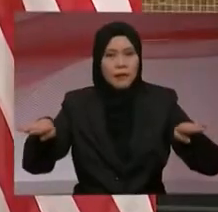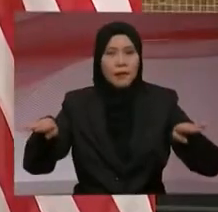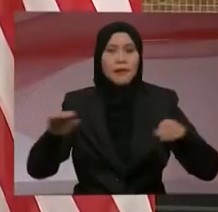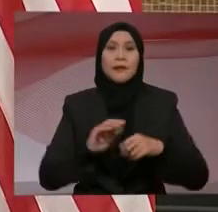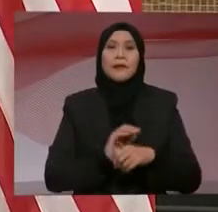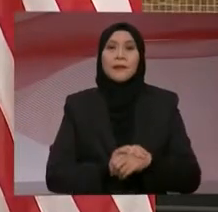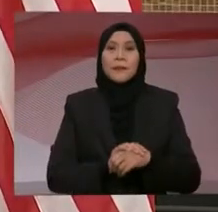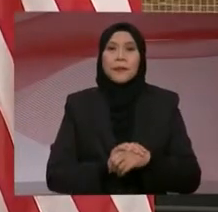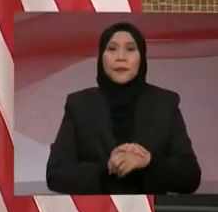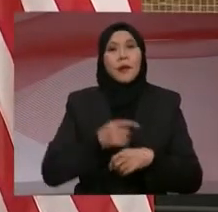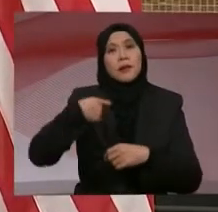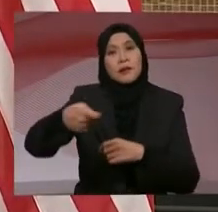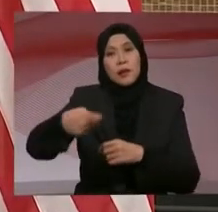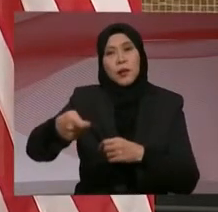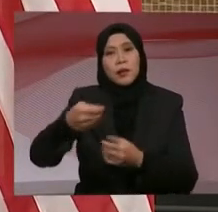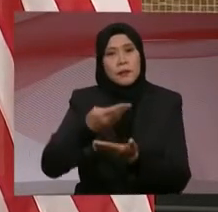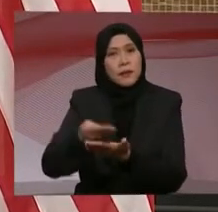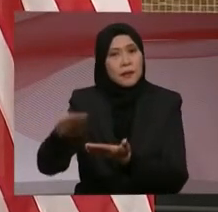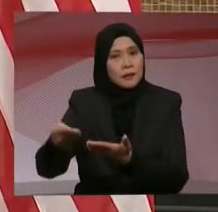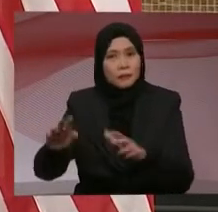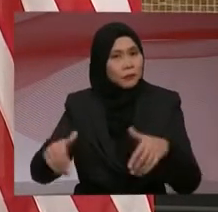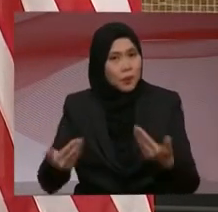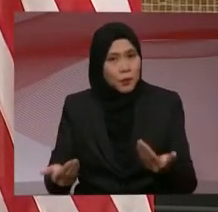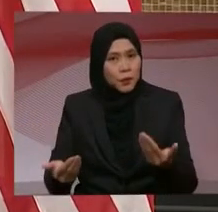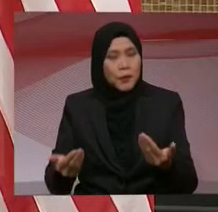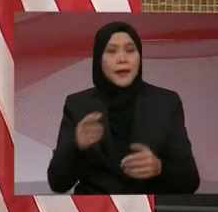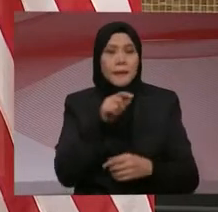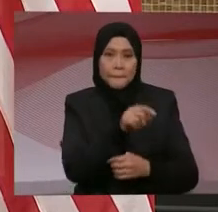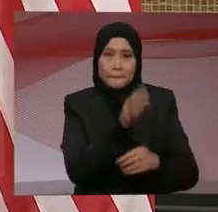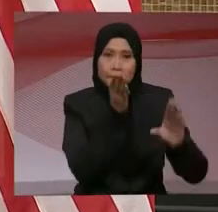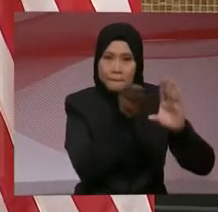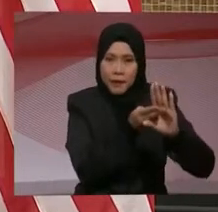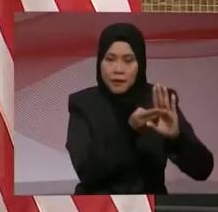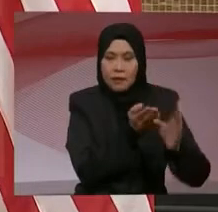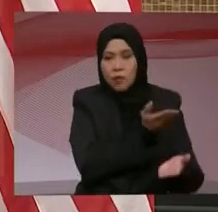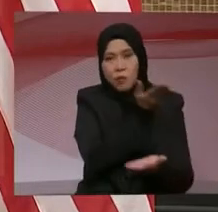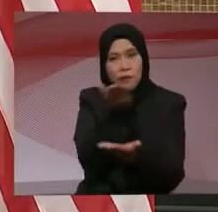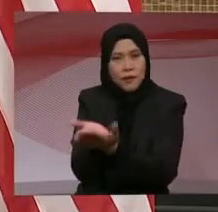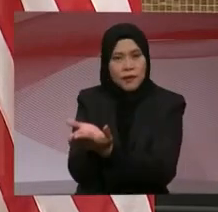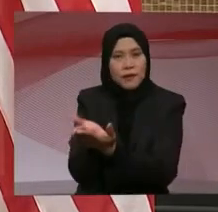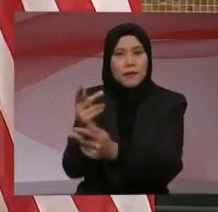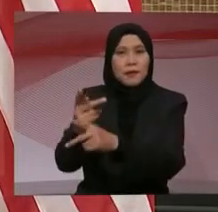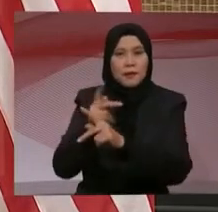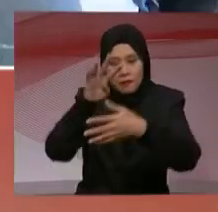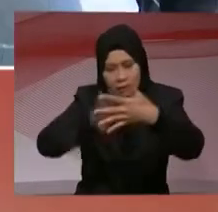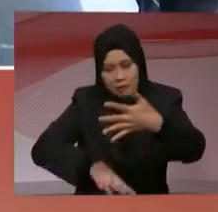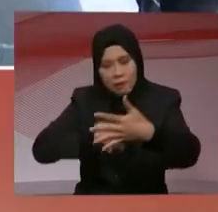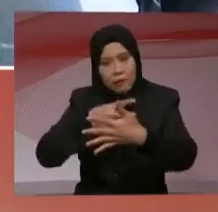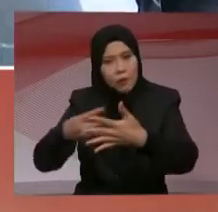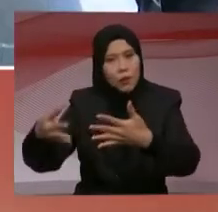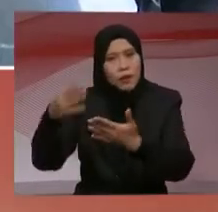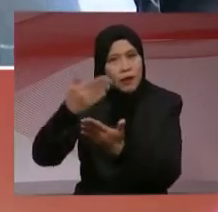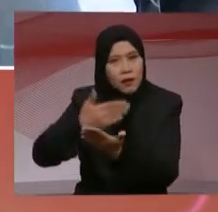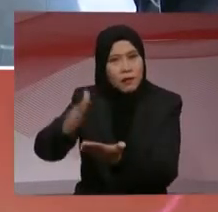Bagi pinjaman sewa beli pula, pihak bank akan turut menawarkan pilihan penjadualan